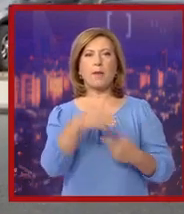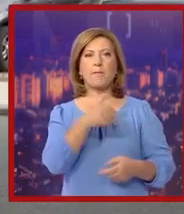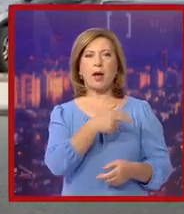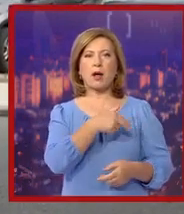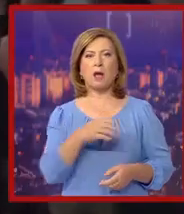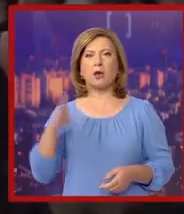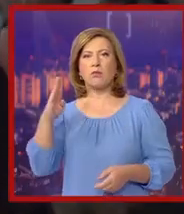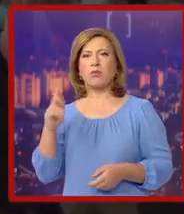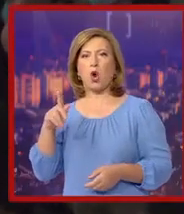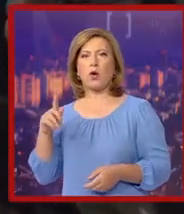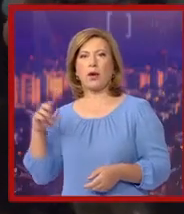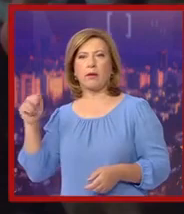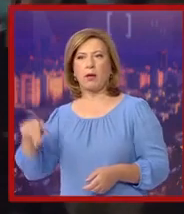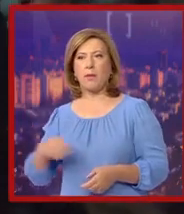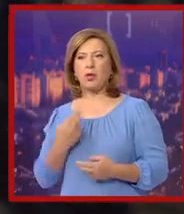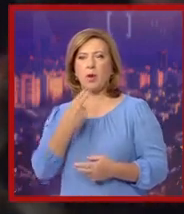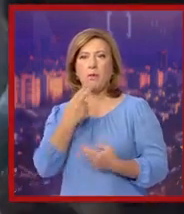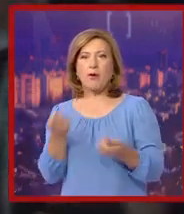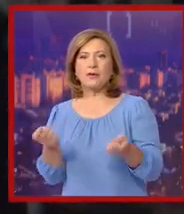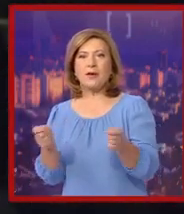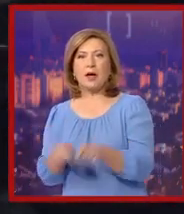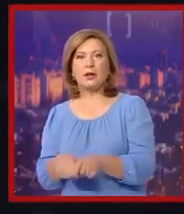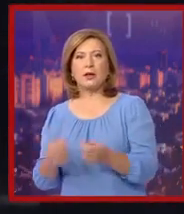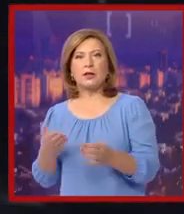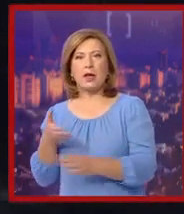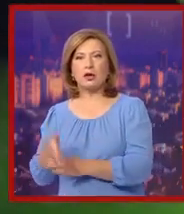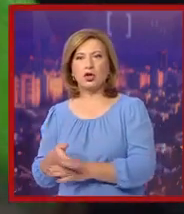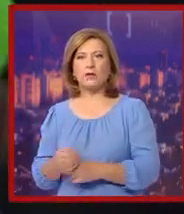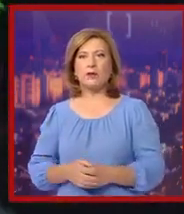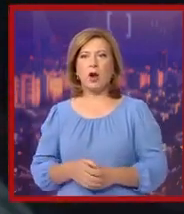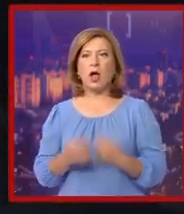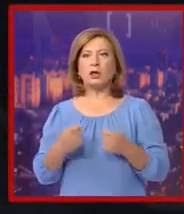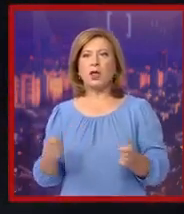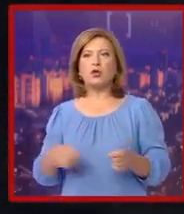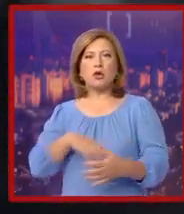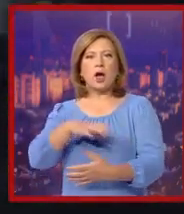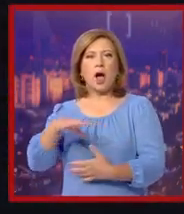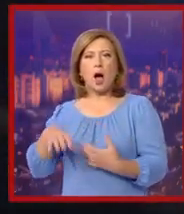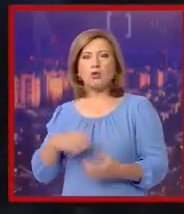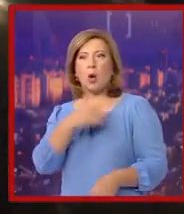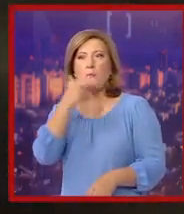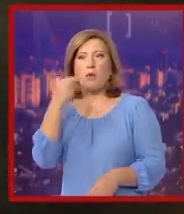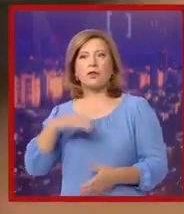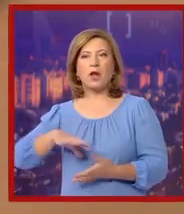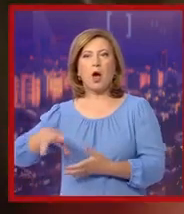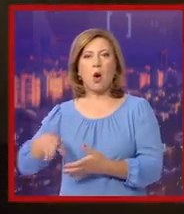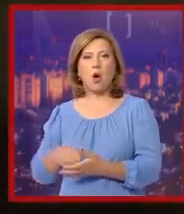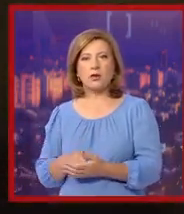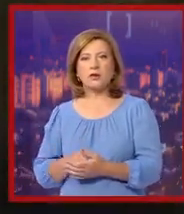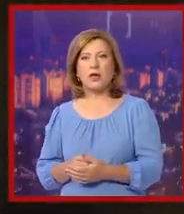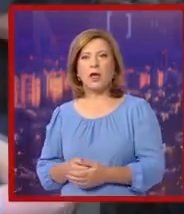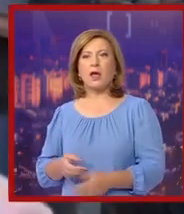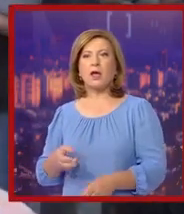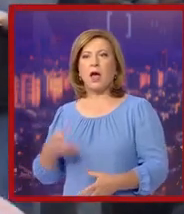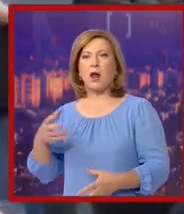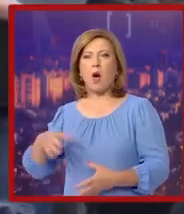faptului că polițiștii au închis accesul. De tot haosul din New York au profitat hoții care au vandalizat magazine și au furat tot ce